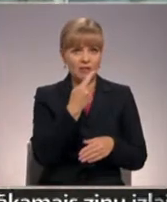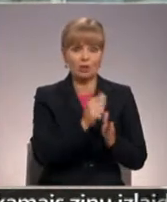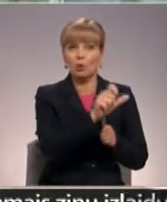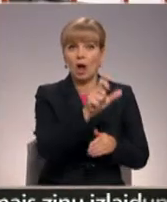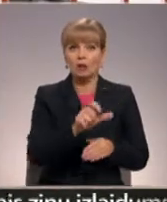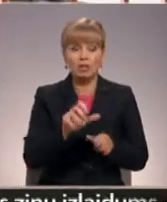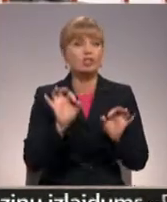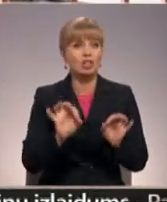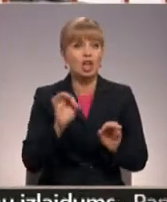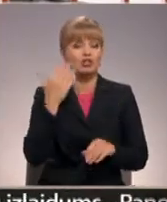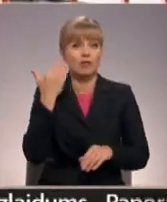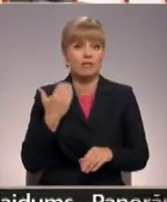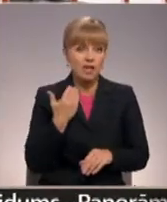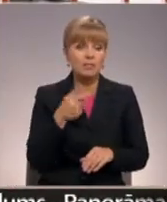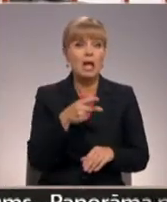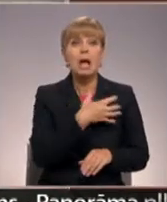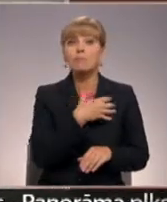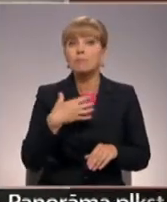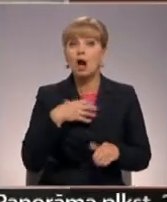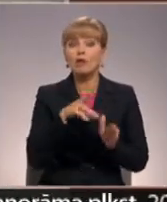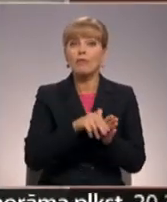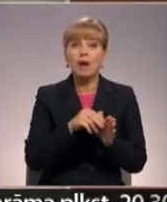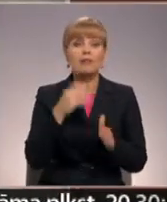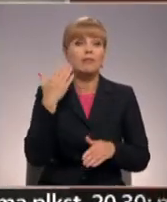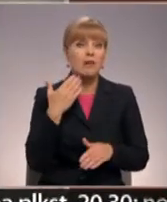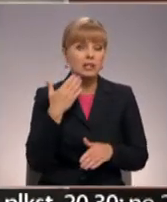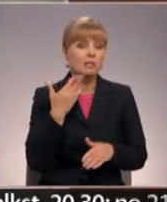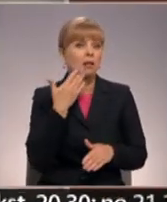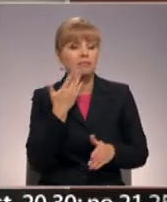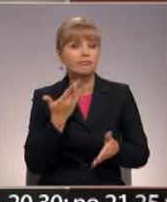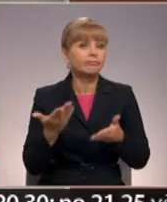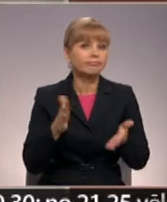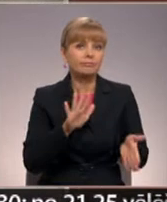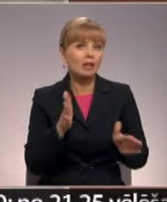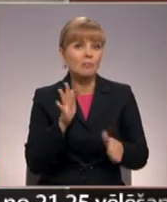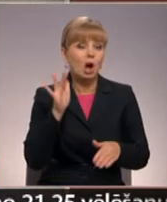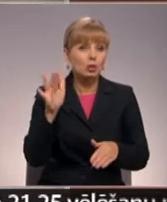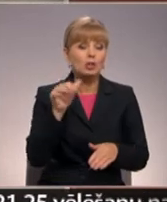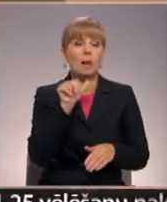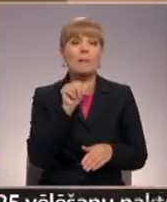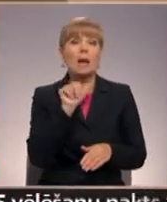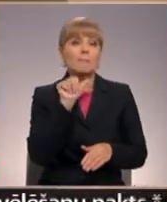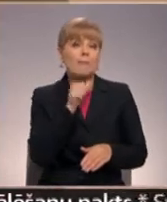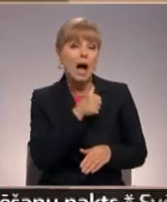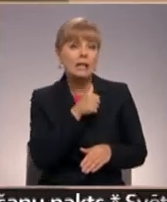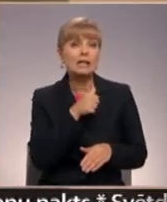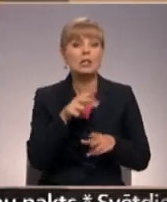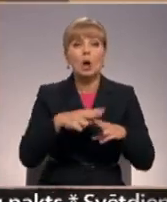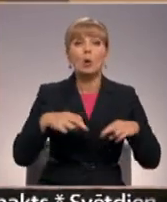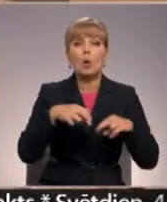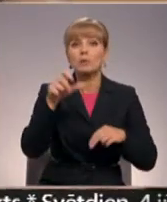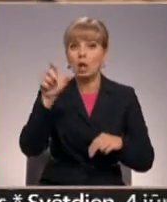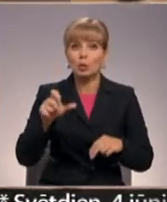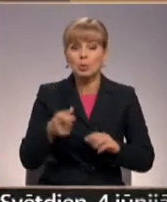jā? Jā. Šīs pašvaldību vēlēšanas Ventspilī solījās būt neprognozējamas. Jau maijā, kad vēlēšanu komisijas loceklis